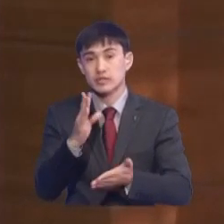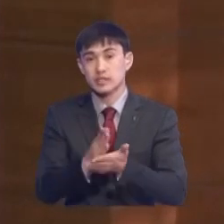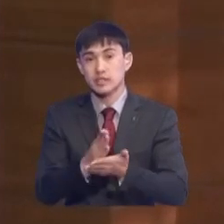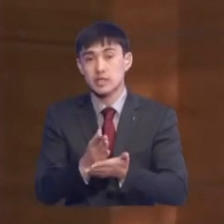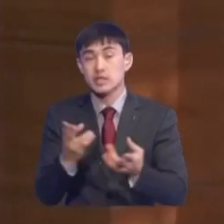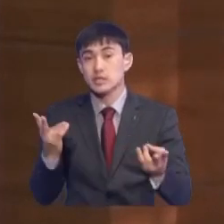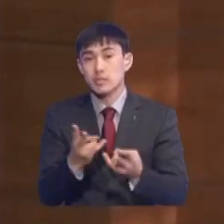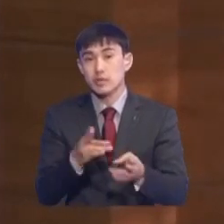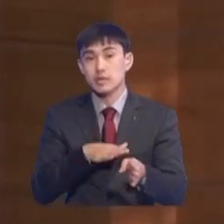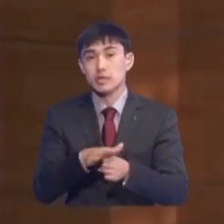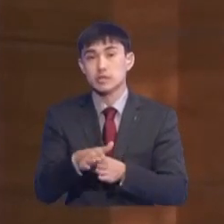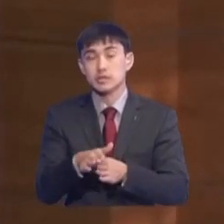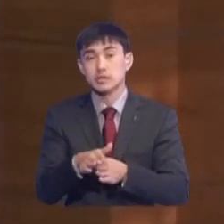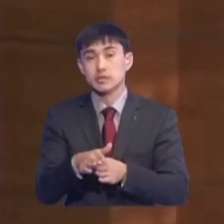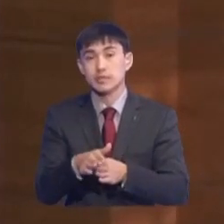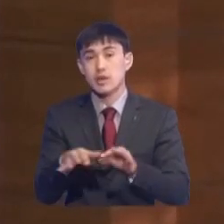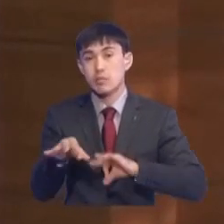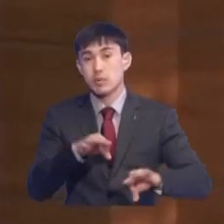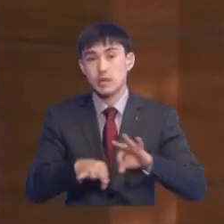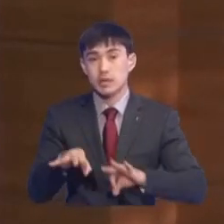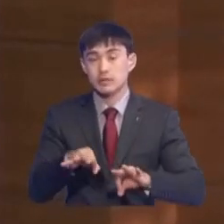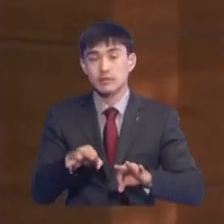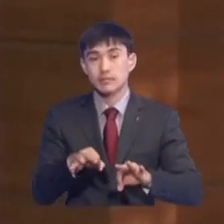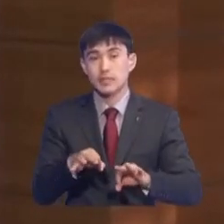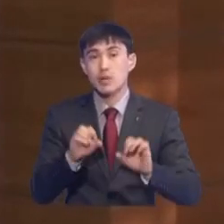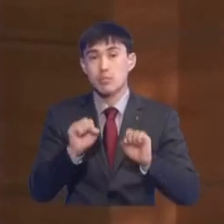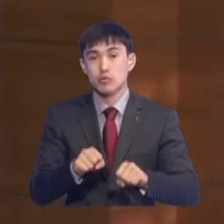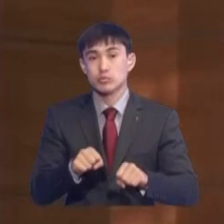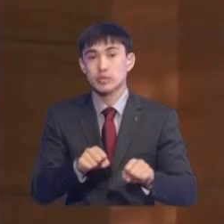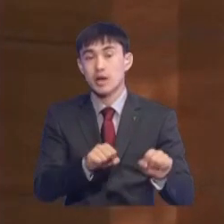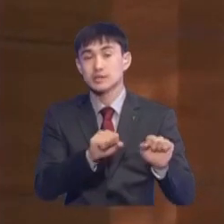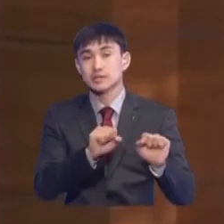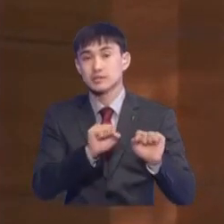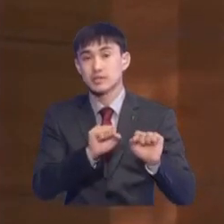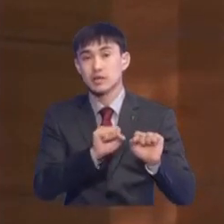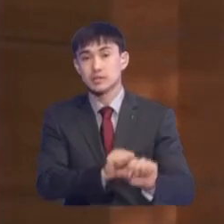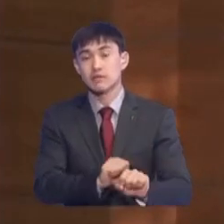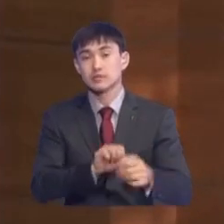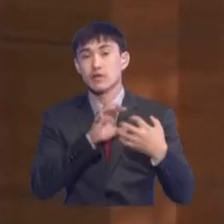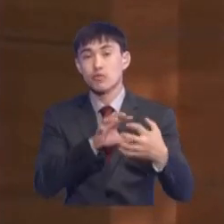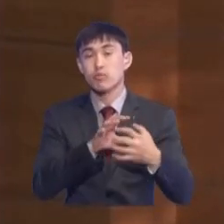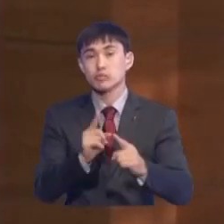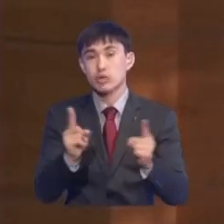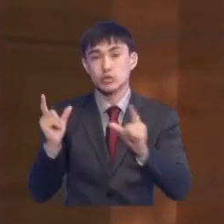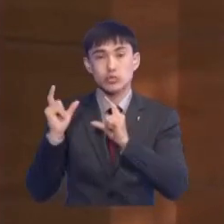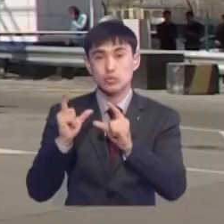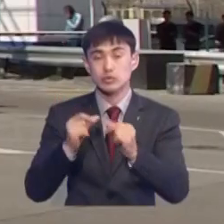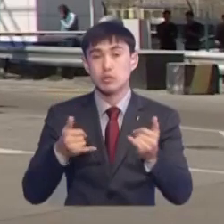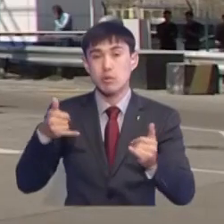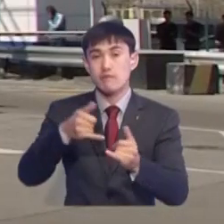необходима реализация проекта где может быть останавливаться автобусы больши грузы заправочные